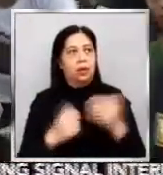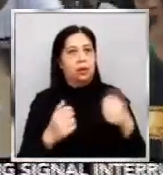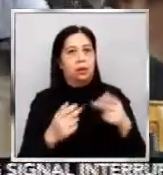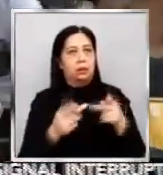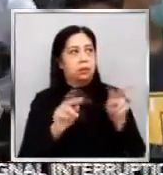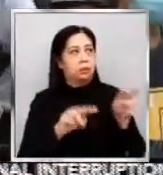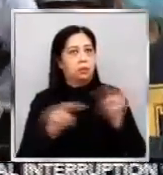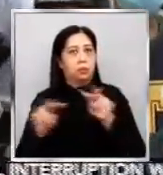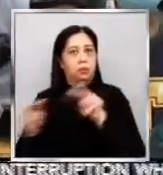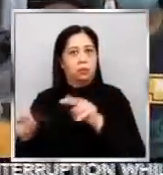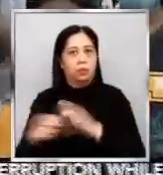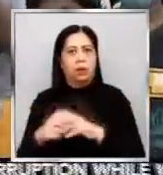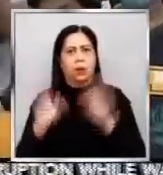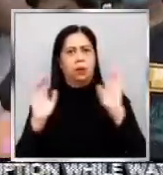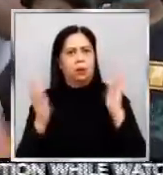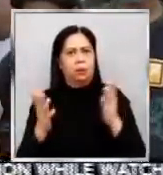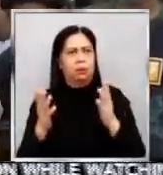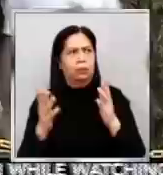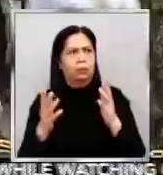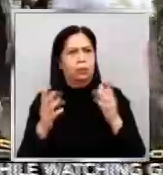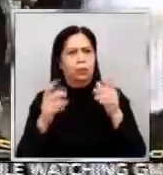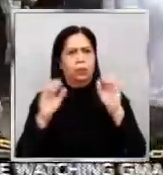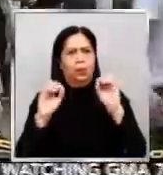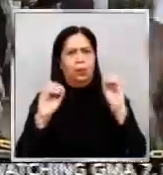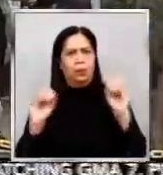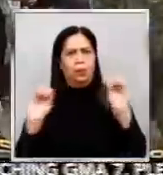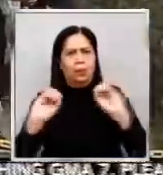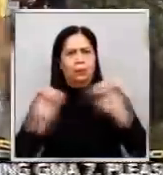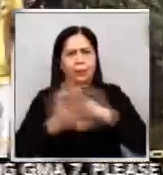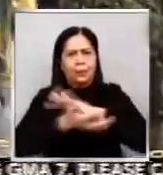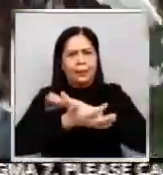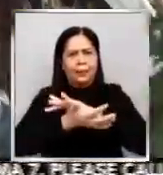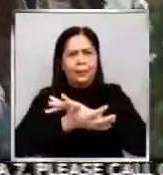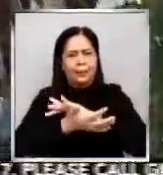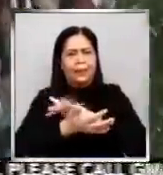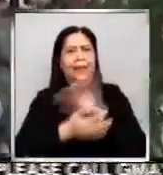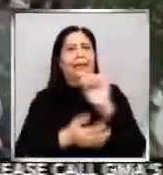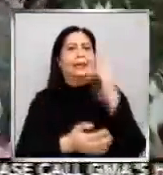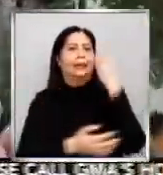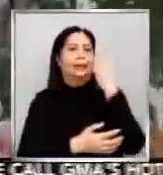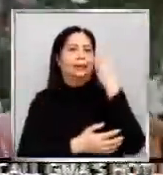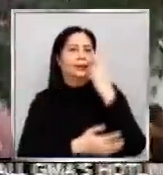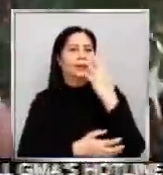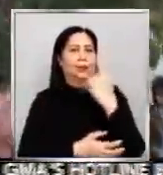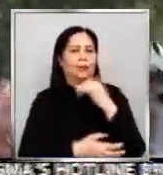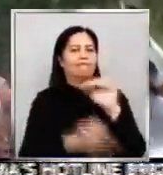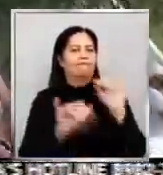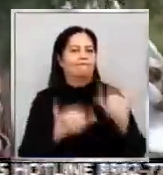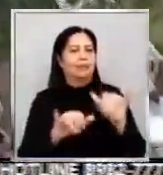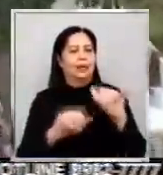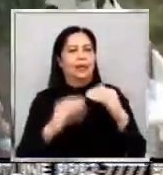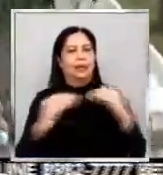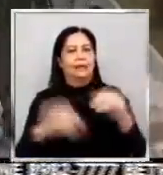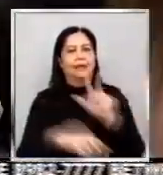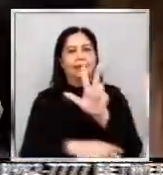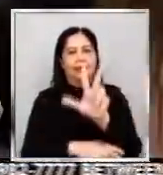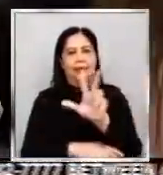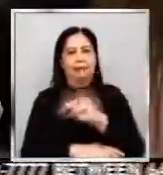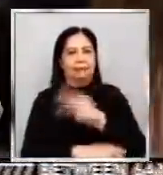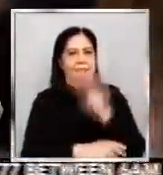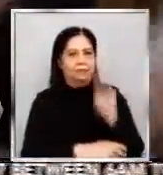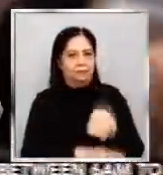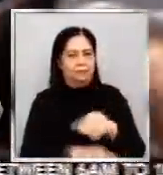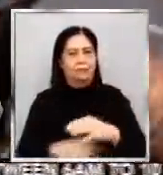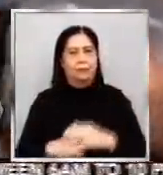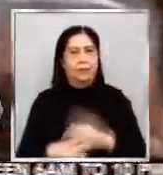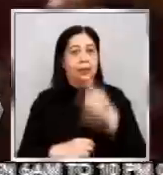tila pre-pandemic ang sitwasyon. Yan daw ang dahilan kaya nanatili sa Alert Level 3 ang Metro Manila ayon kay